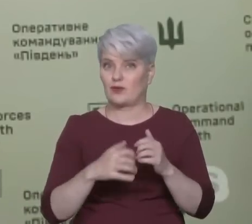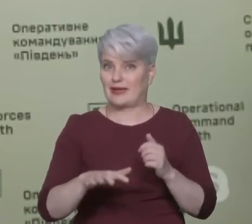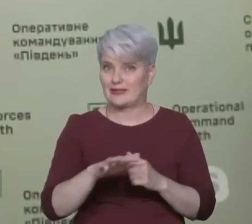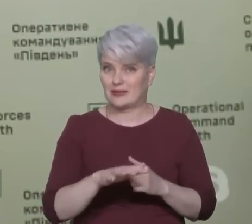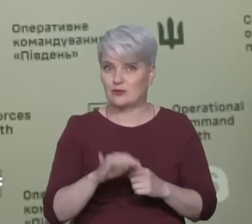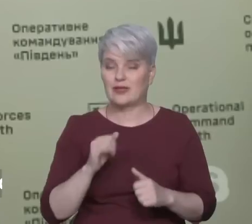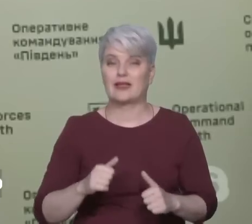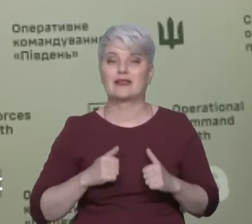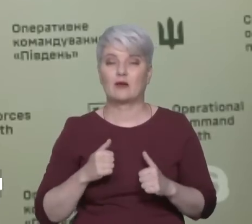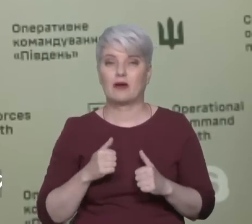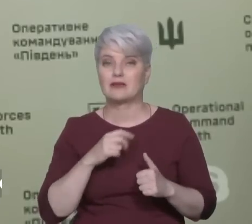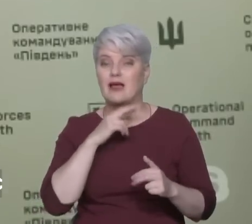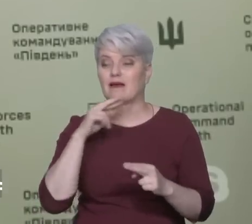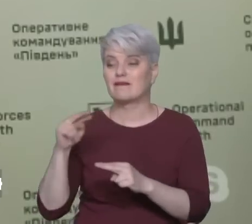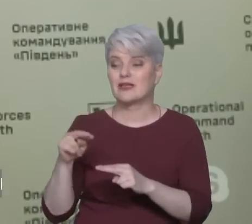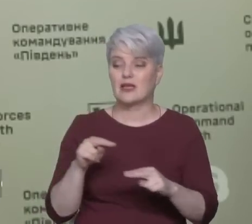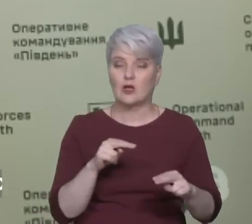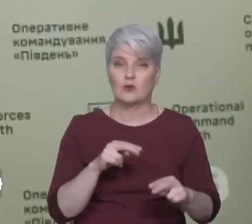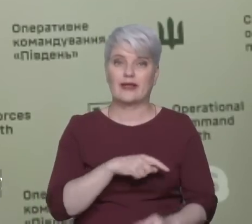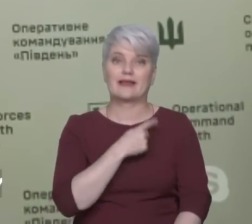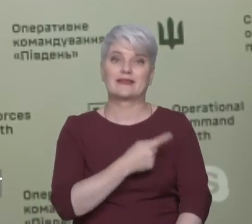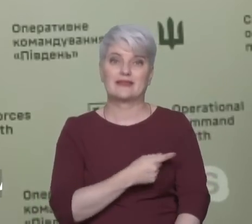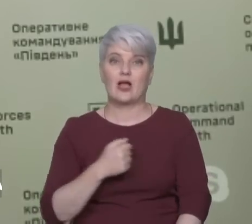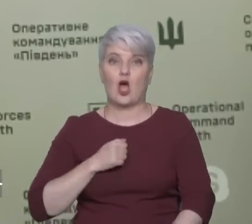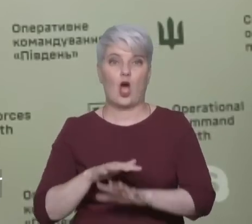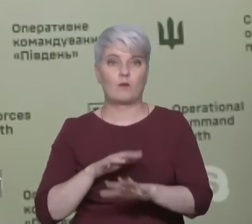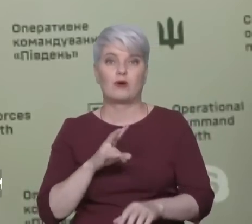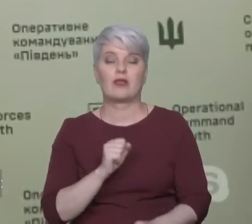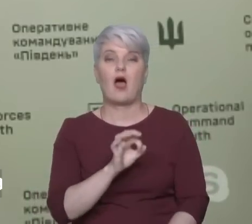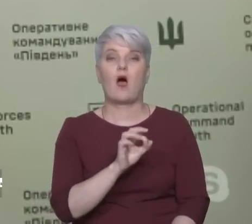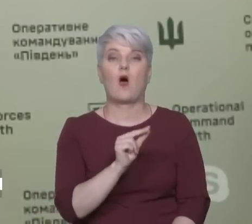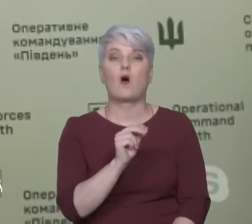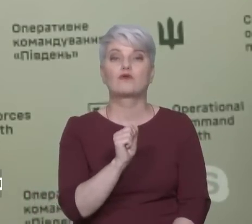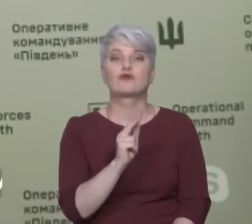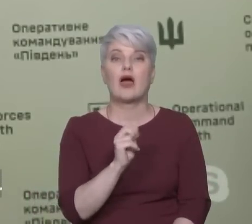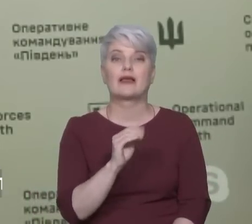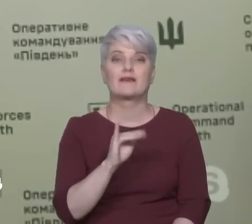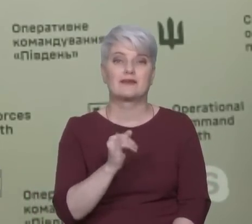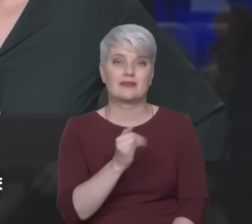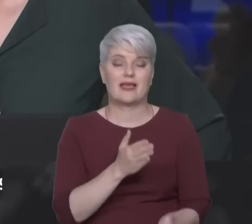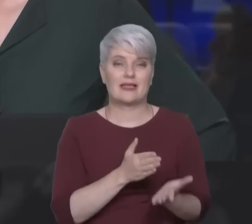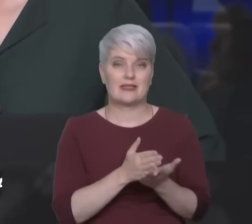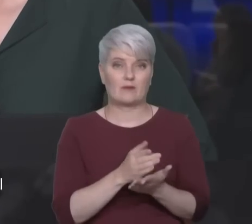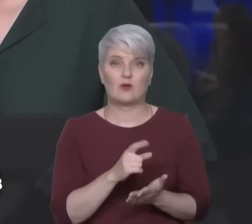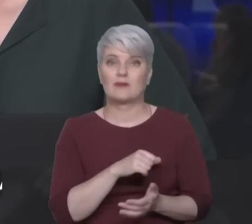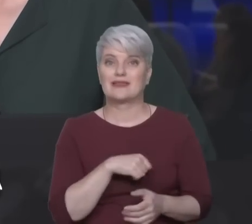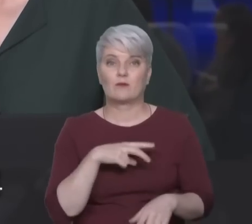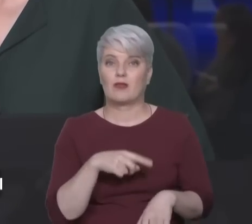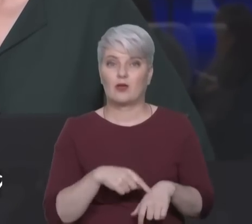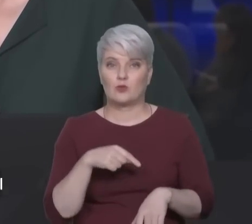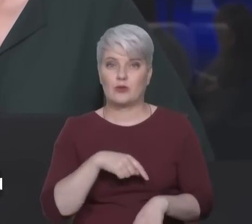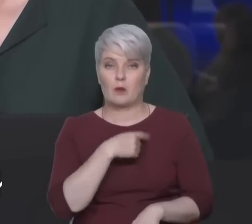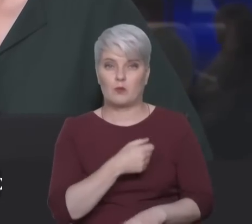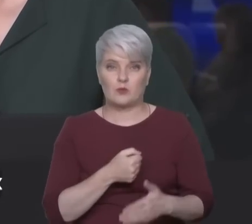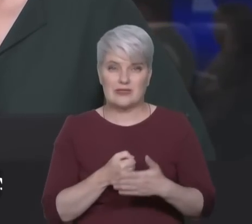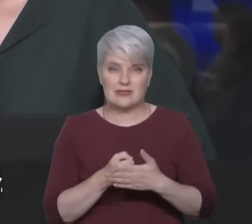відтягнути зусилля сил оборони на Очаківський напрямок для того, щоб самому не зазнавати потужного тиску від нашої сторони. Тому